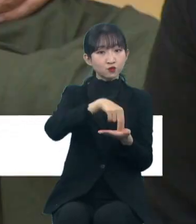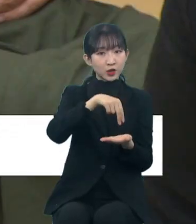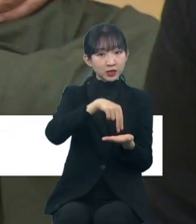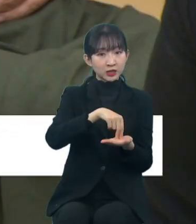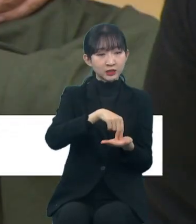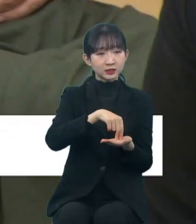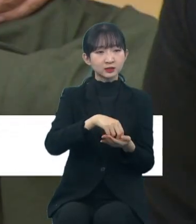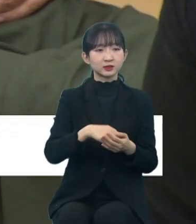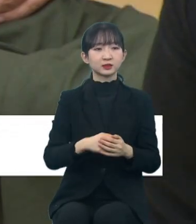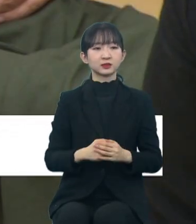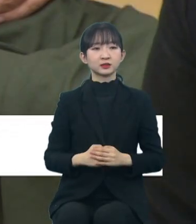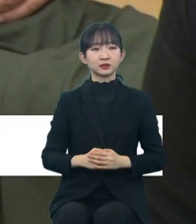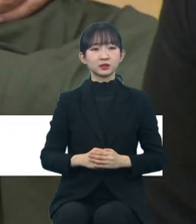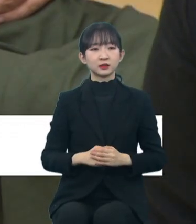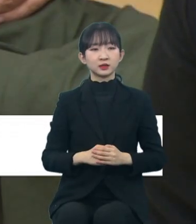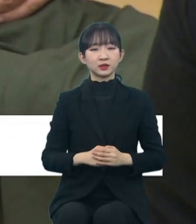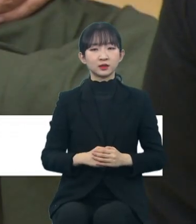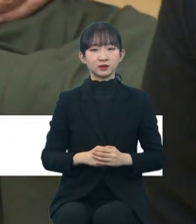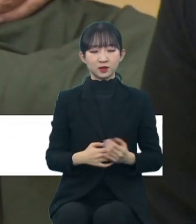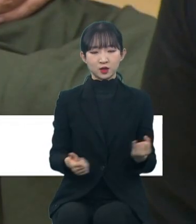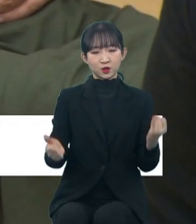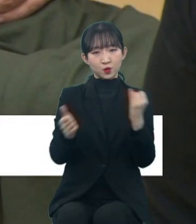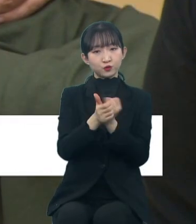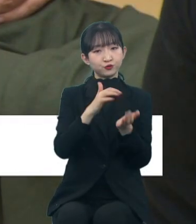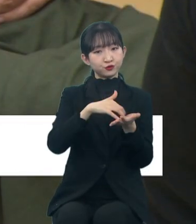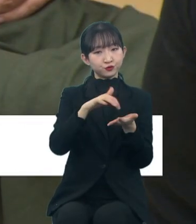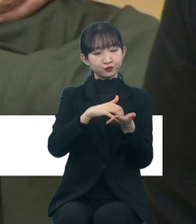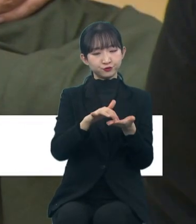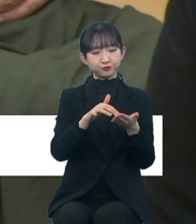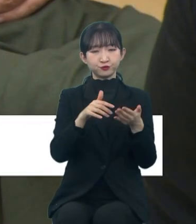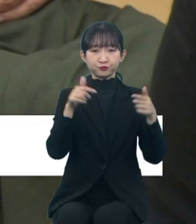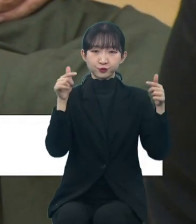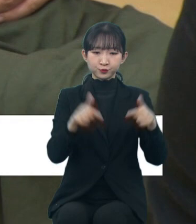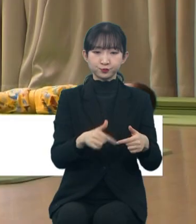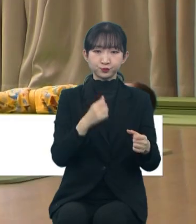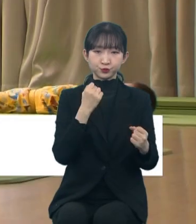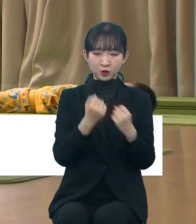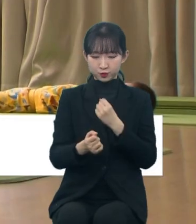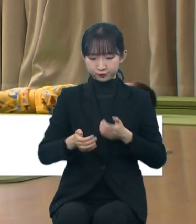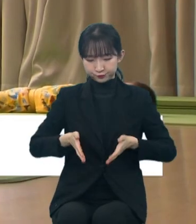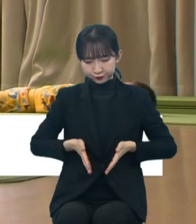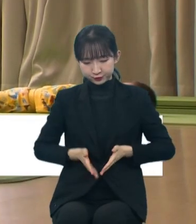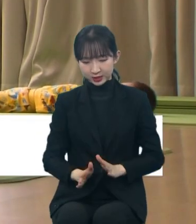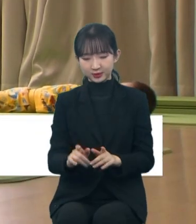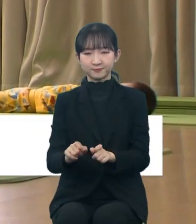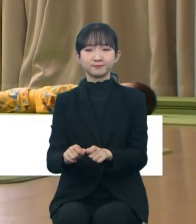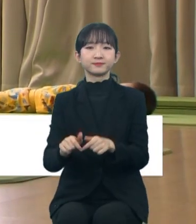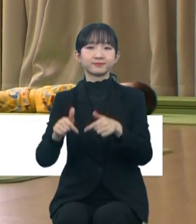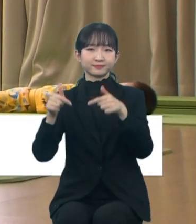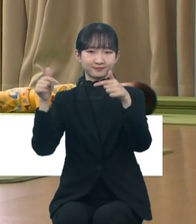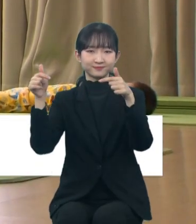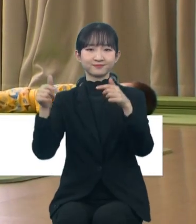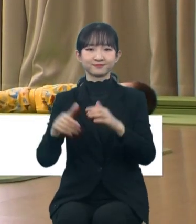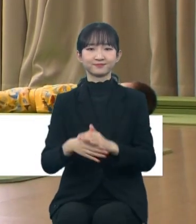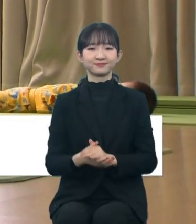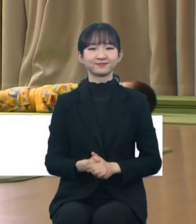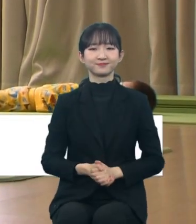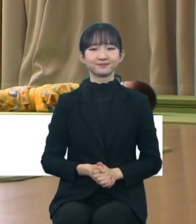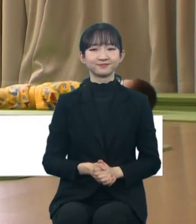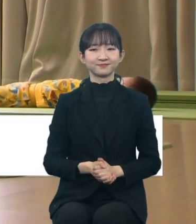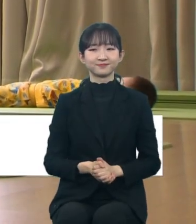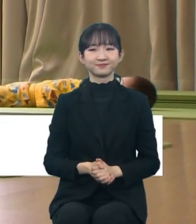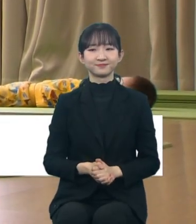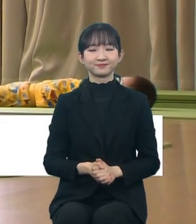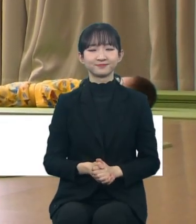이제 하락했음에도 불구하고 기혼 여성 출산율이 상승하면서 전체 합계 출산율은 상승하는 걸로 나타났습니다.